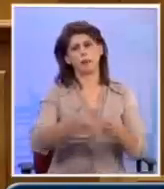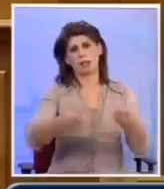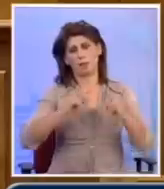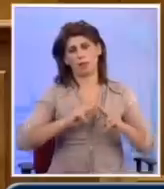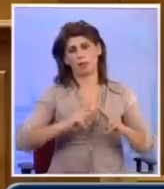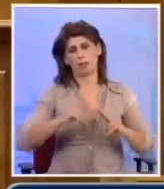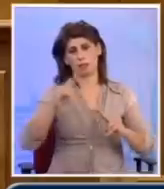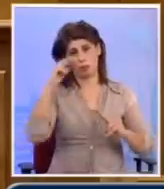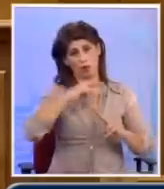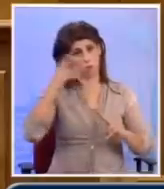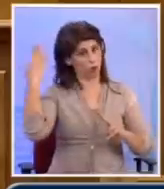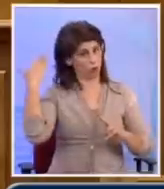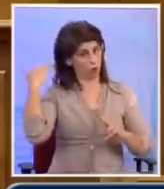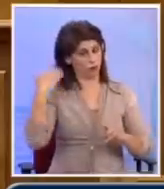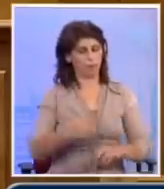από τον Πρωθυπουργό.